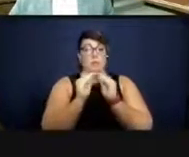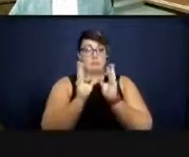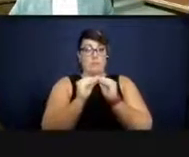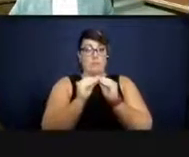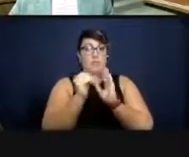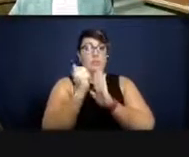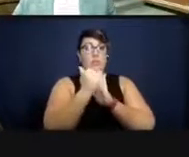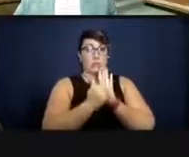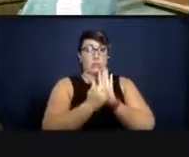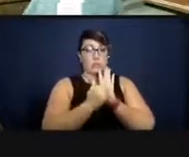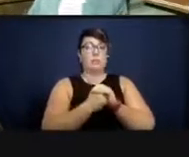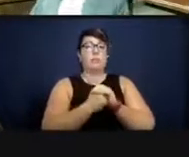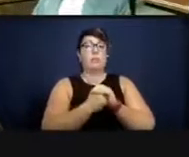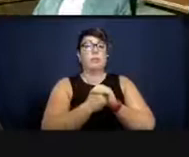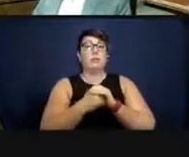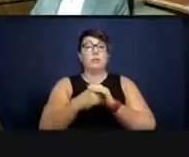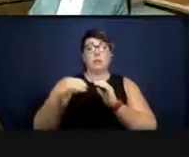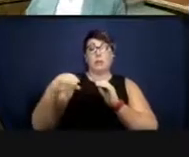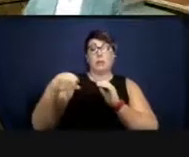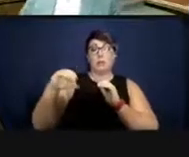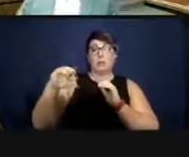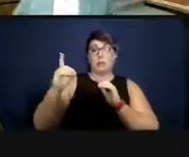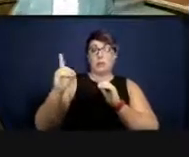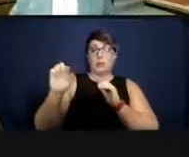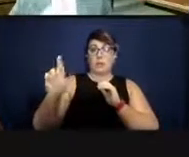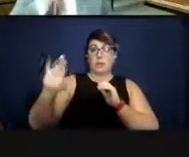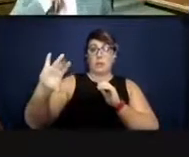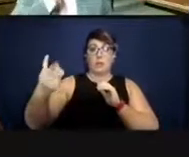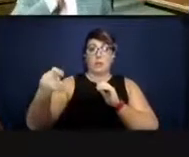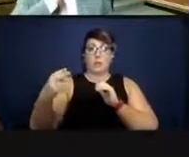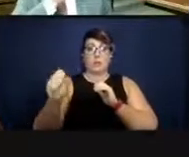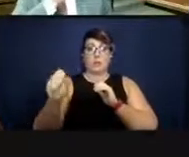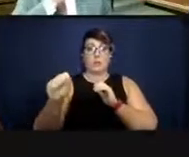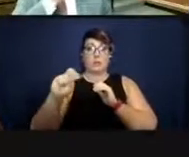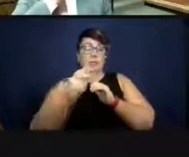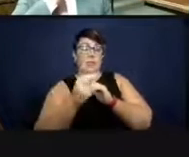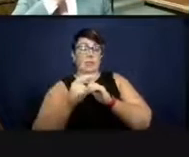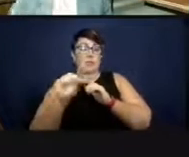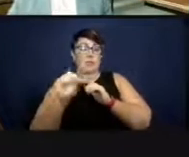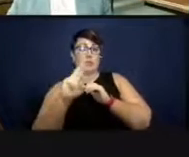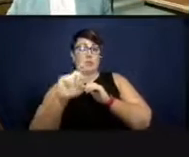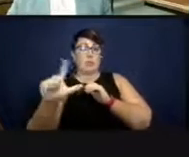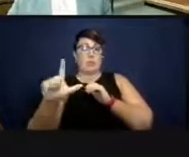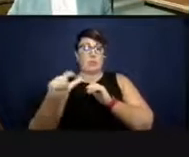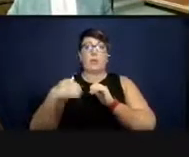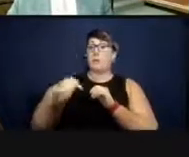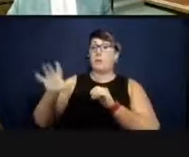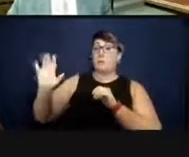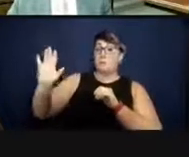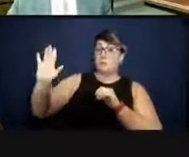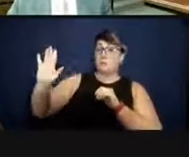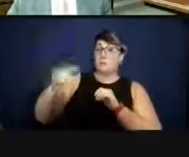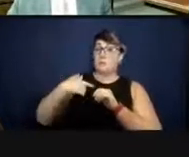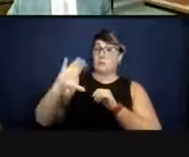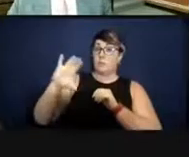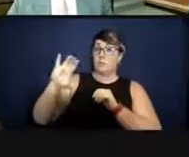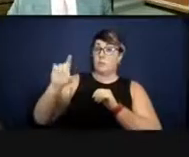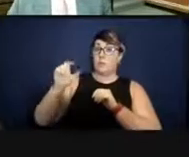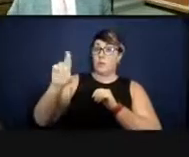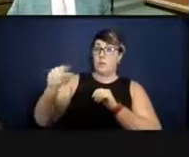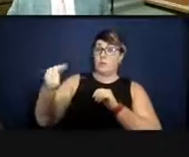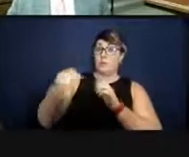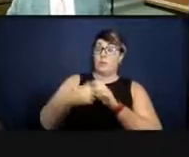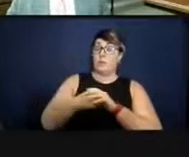tuna mswada wa kupitisha agenda yetu ya leo? Ndio, Dr. Chris. Tafadhali